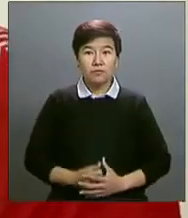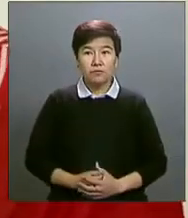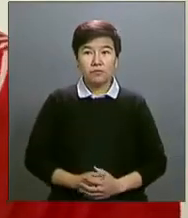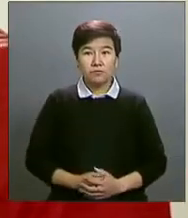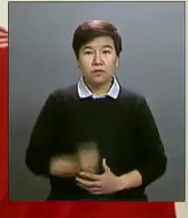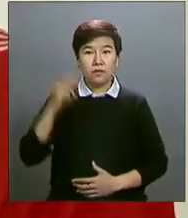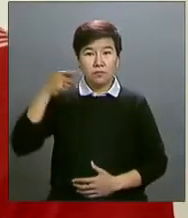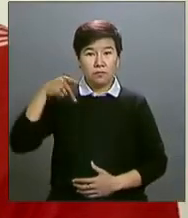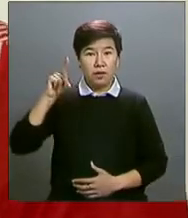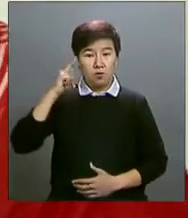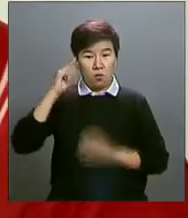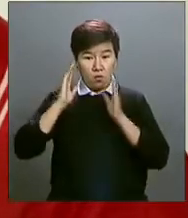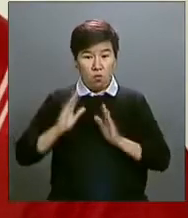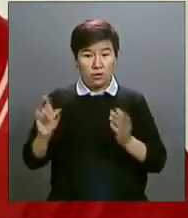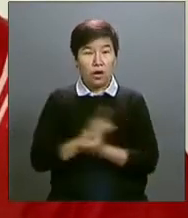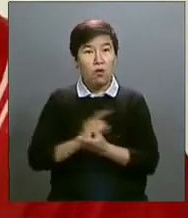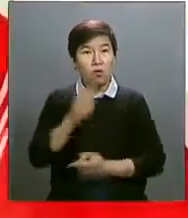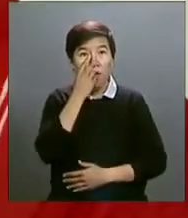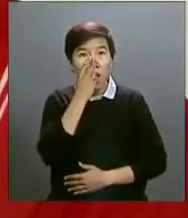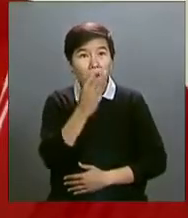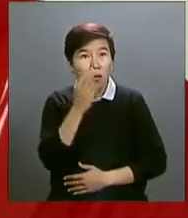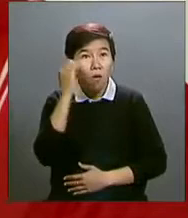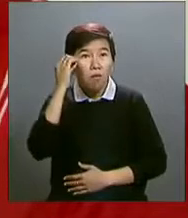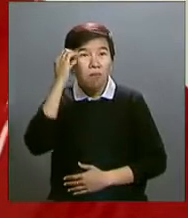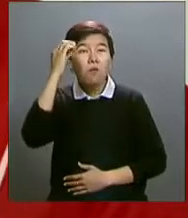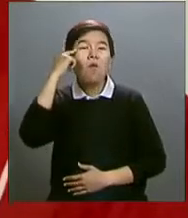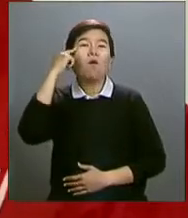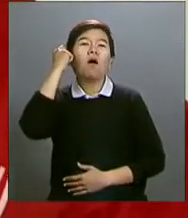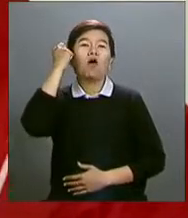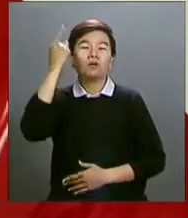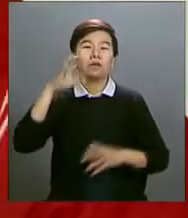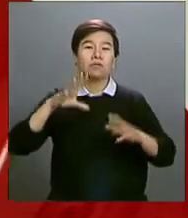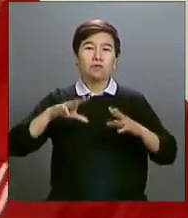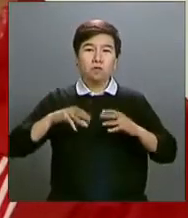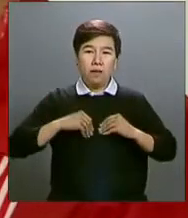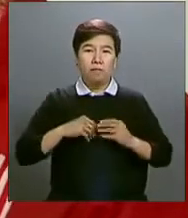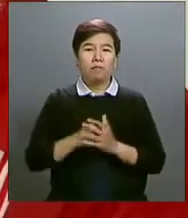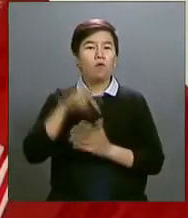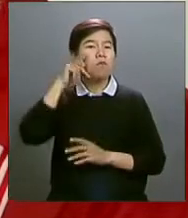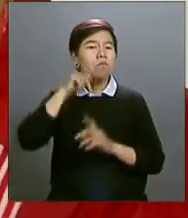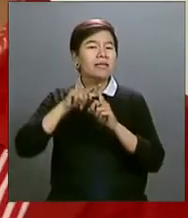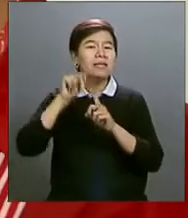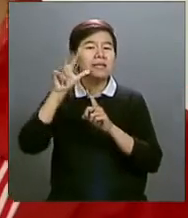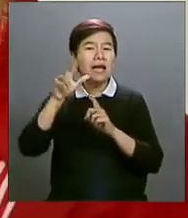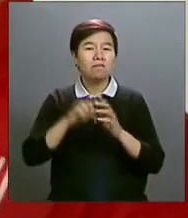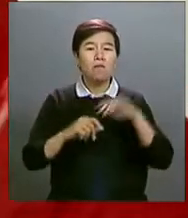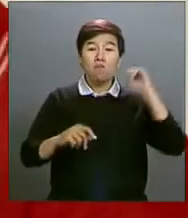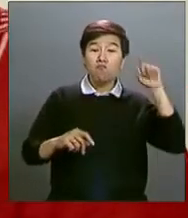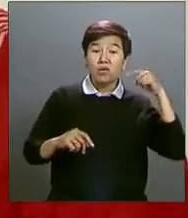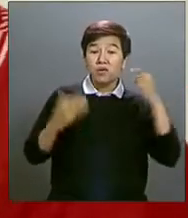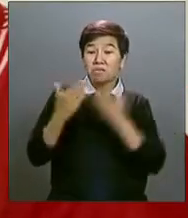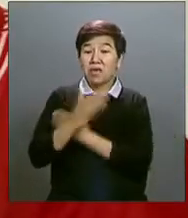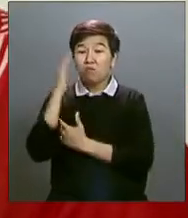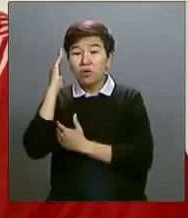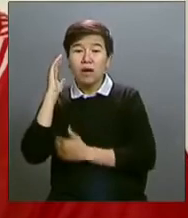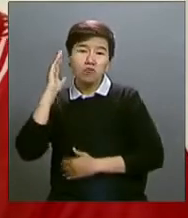ให้กับคนในสังคมหรือคนที่เพศที่สามหรือว่าเพศทางเลือกอะไรแบบนี้ค่ะเขาจะได้